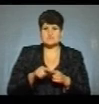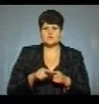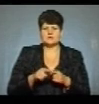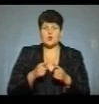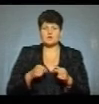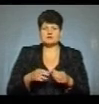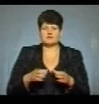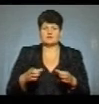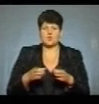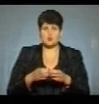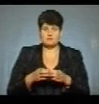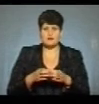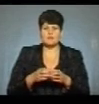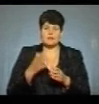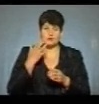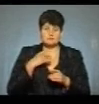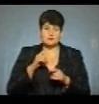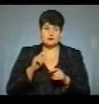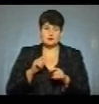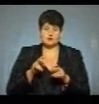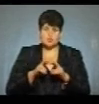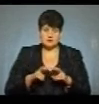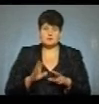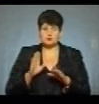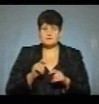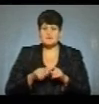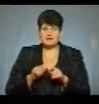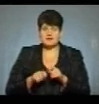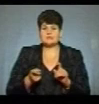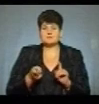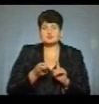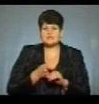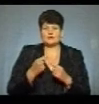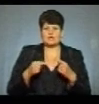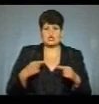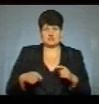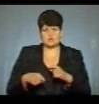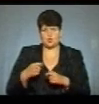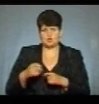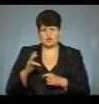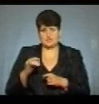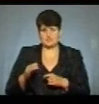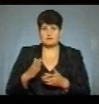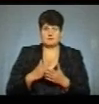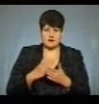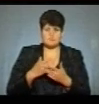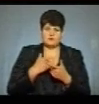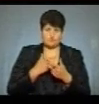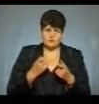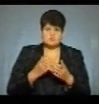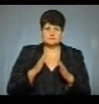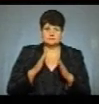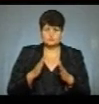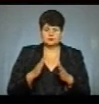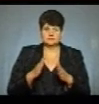але в ході розслідування ми будемо перевіряти також причетність цих осіб до інших злочинів. Маємо таку інформацію і будуть